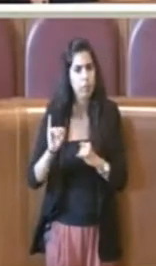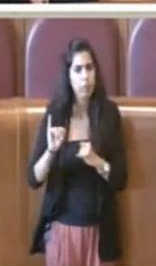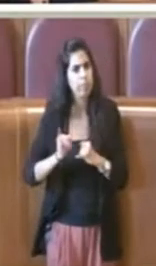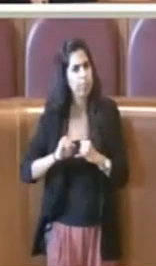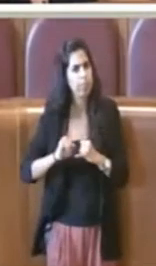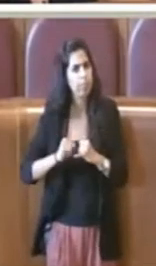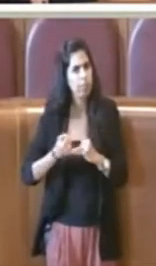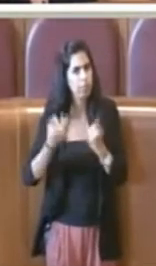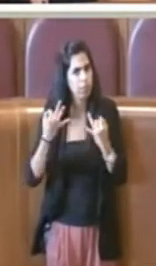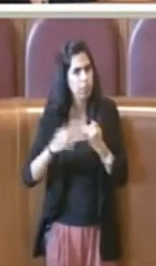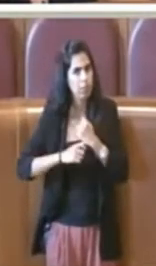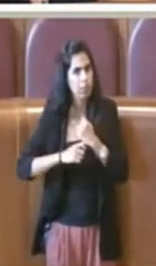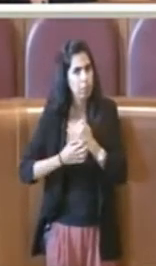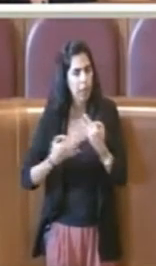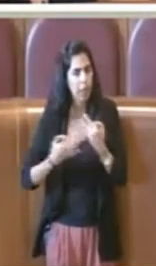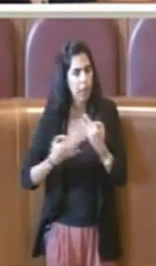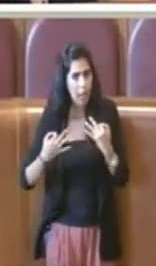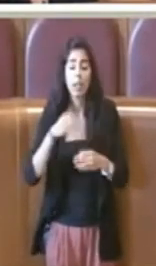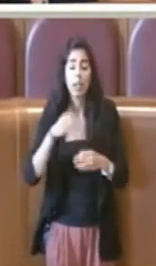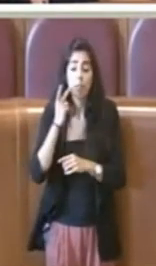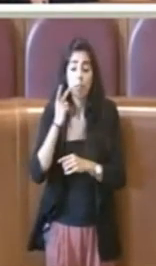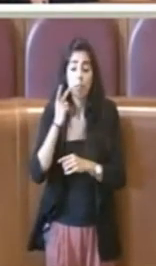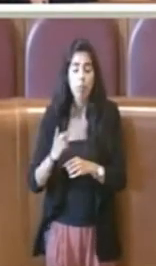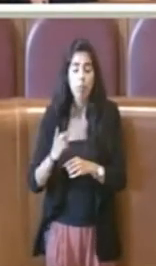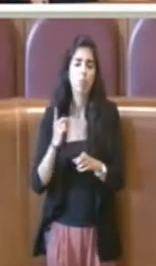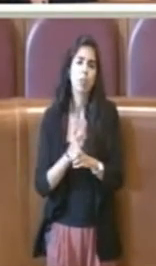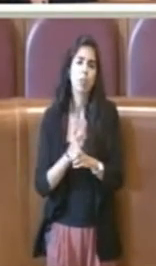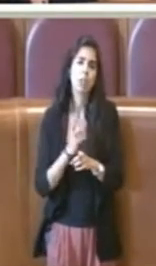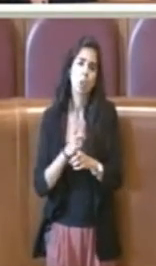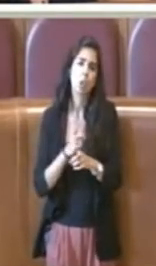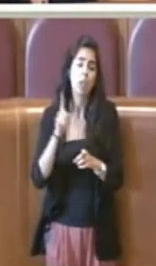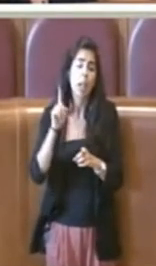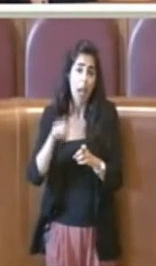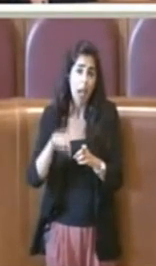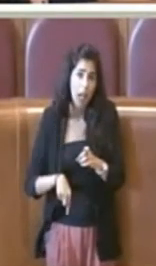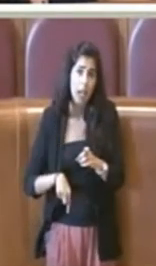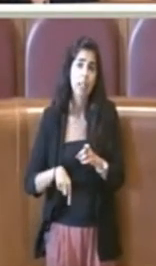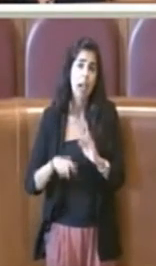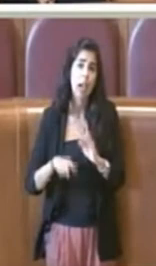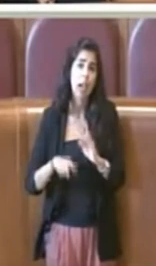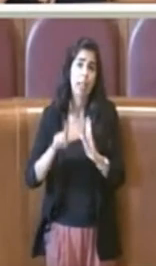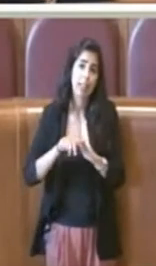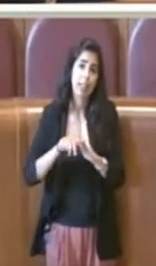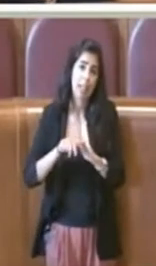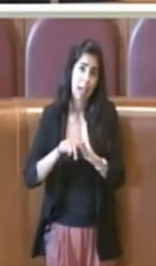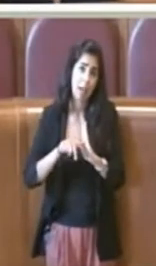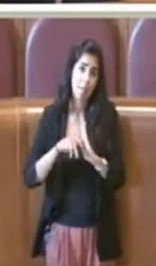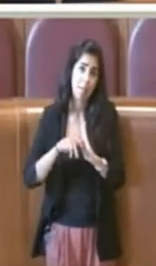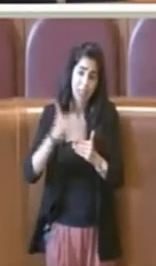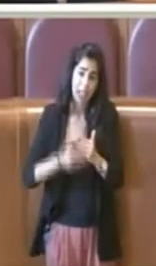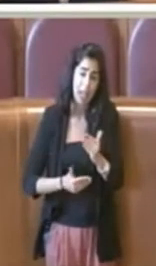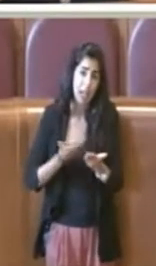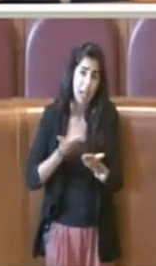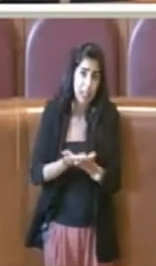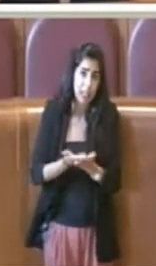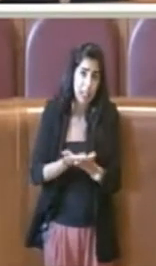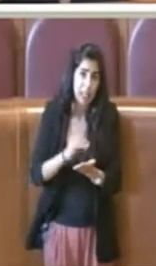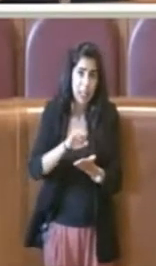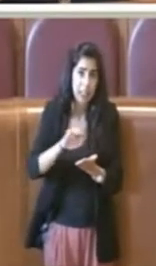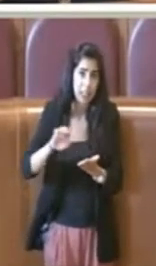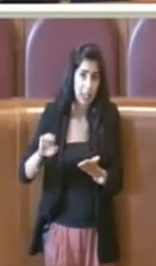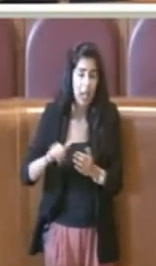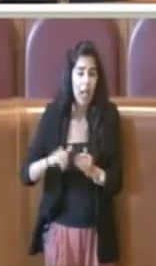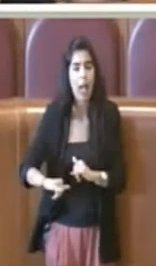puntuale e quindi è emersa la necessità anche di anticipare la data di